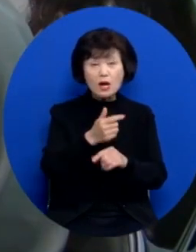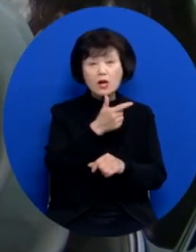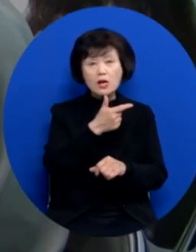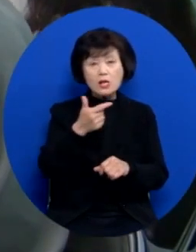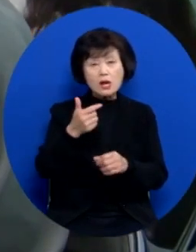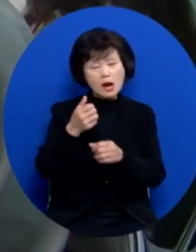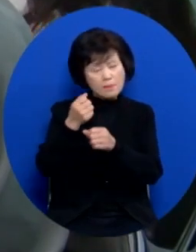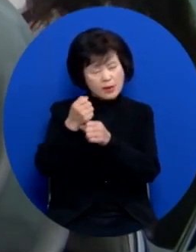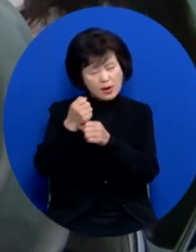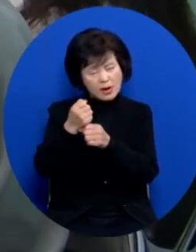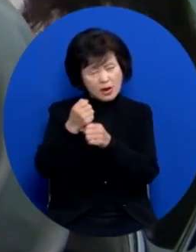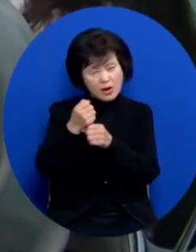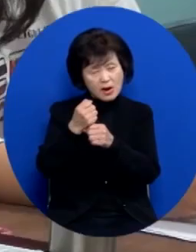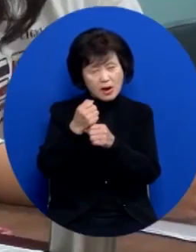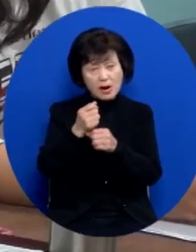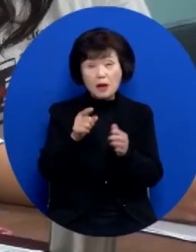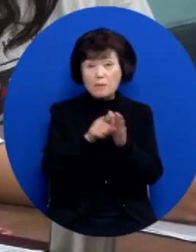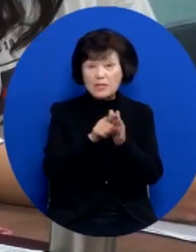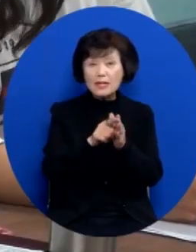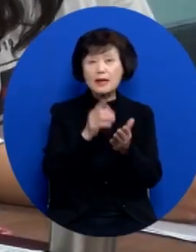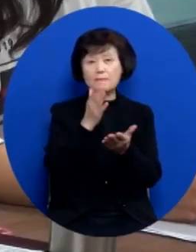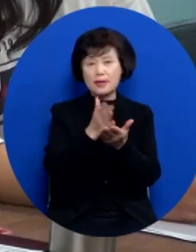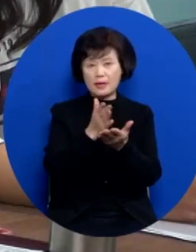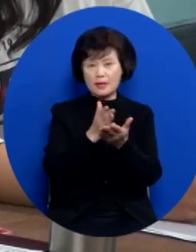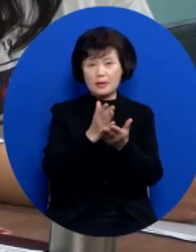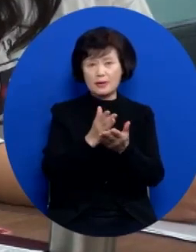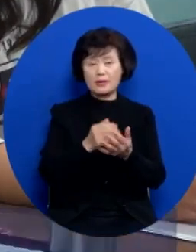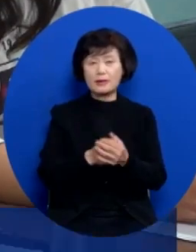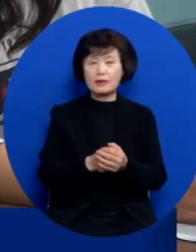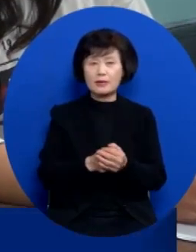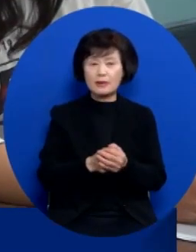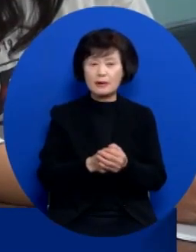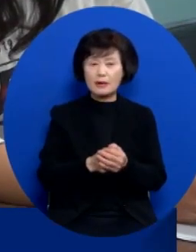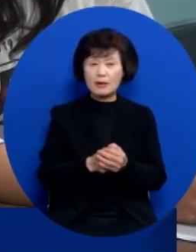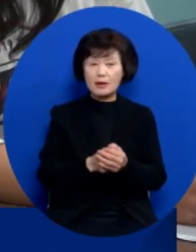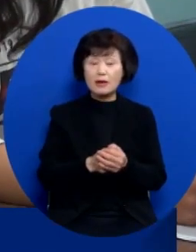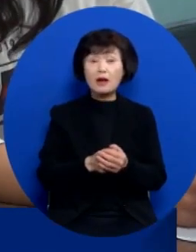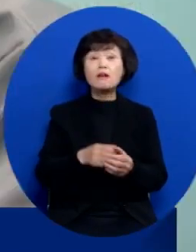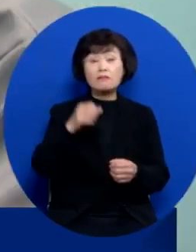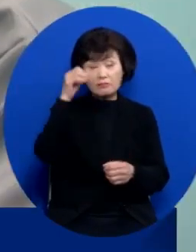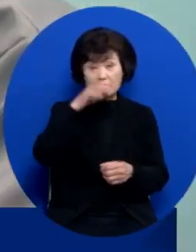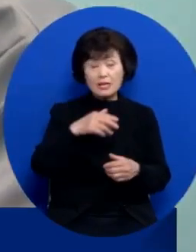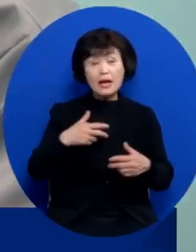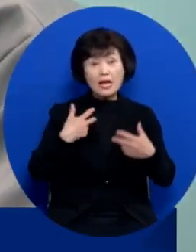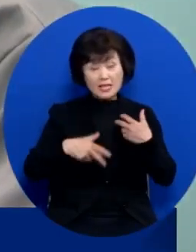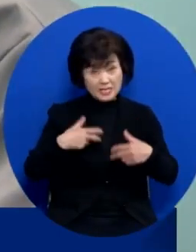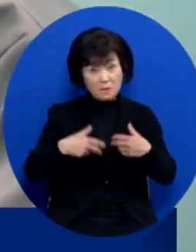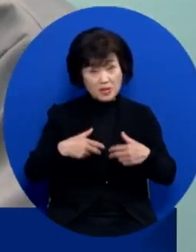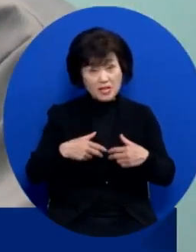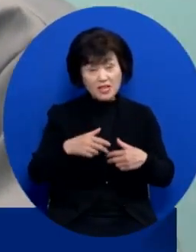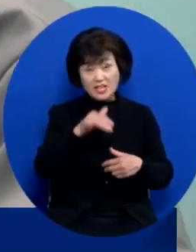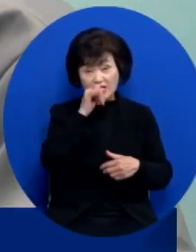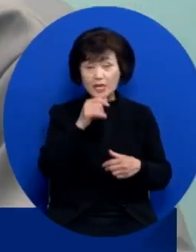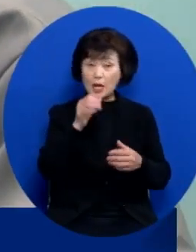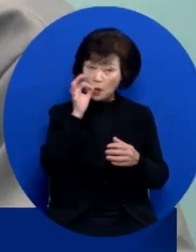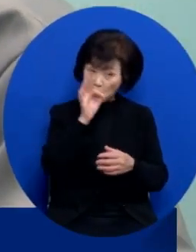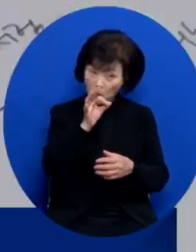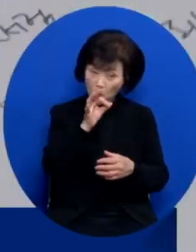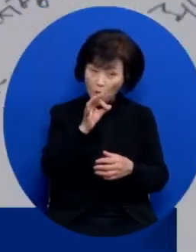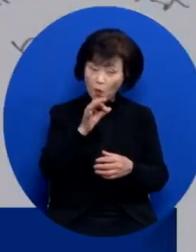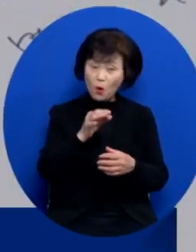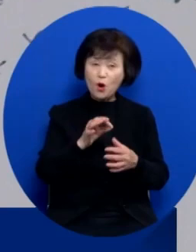집착하거나 맹신해서는 안 된다는 겁니다. 만들어진 게 재미삼아 너와 나를 파악하고 잘 관계